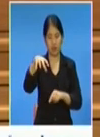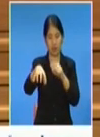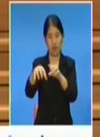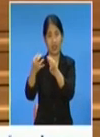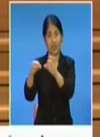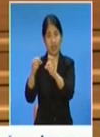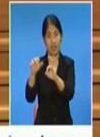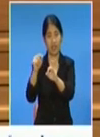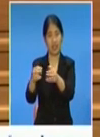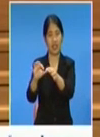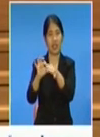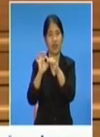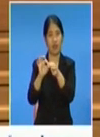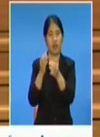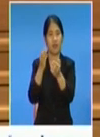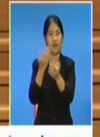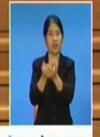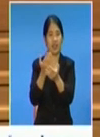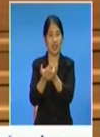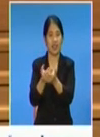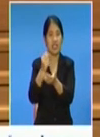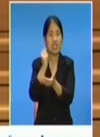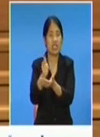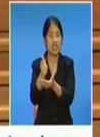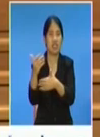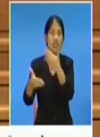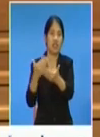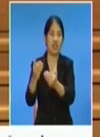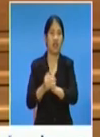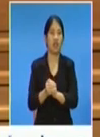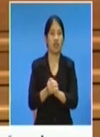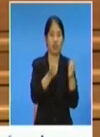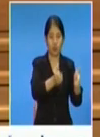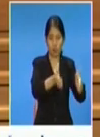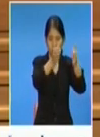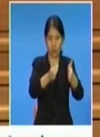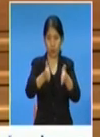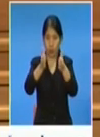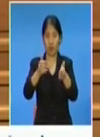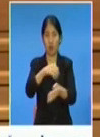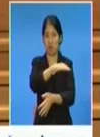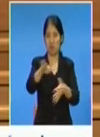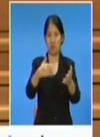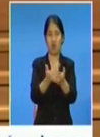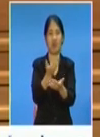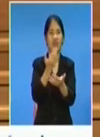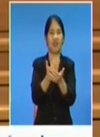ซื้อจัดจ้างก่อสร้างอาคารสำนักงานทั่วประเทศหลายร้อยล้านนะเกือบจะเป็นพันล้านมั้งครับ